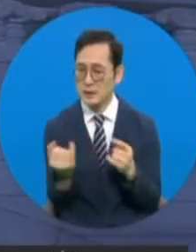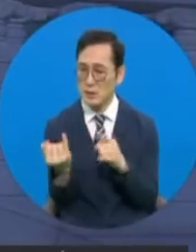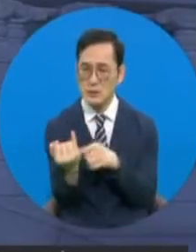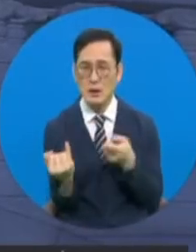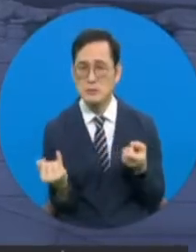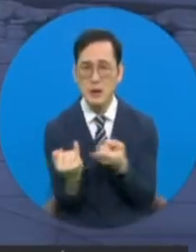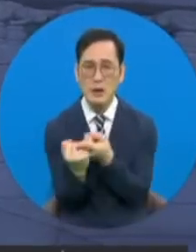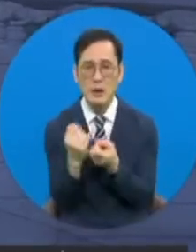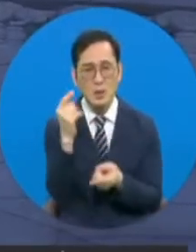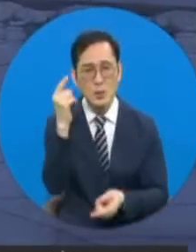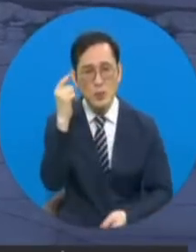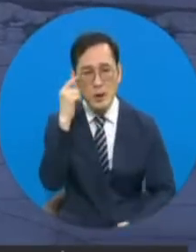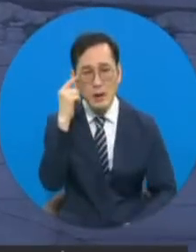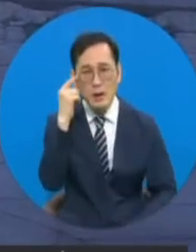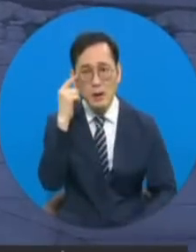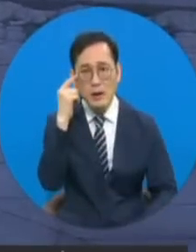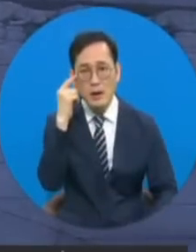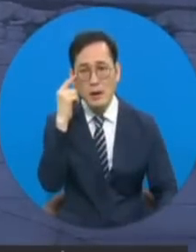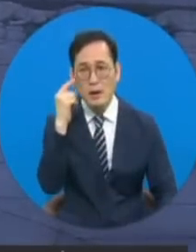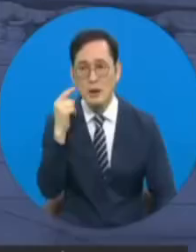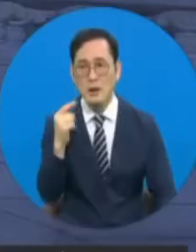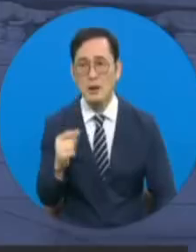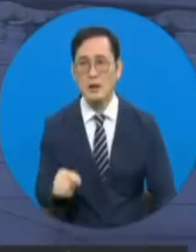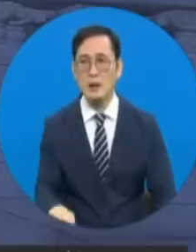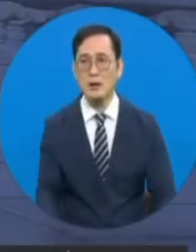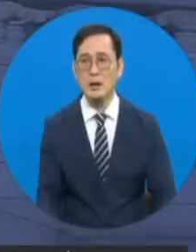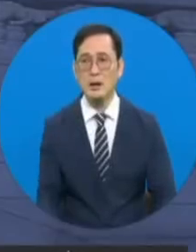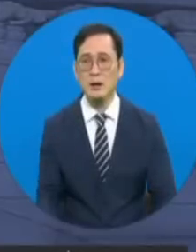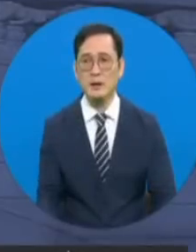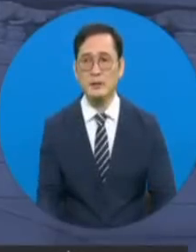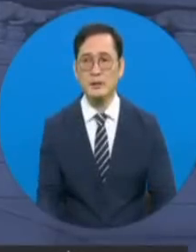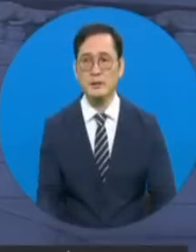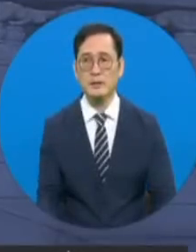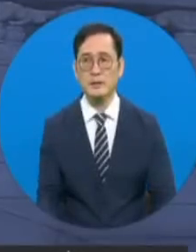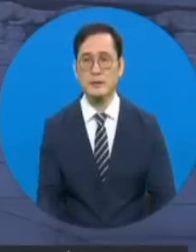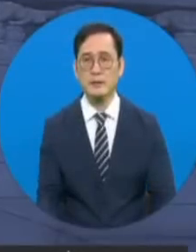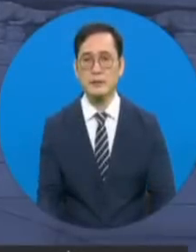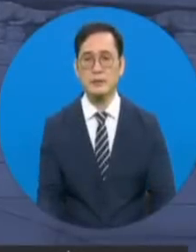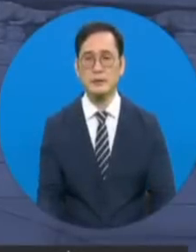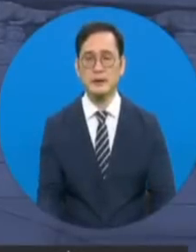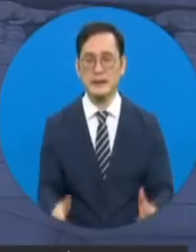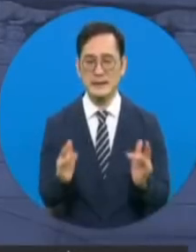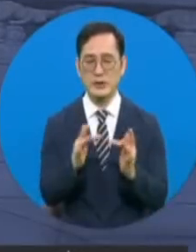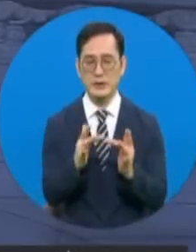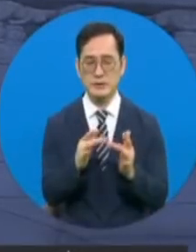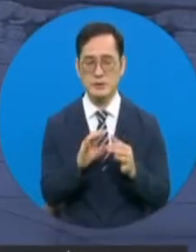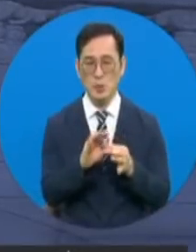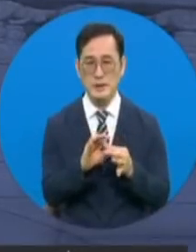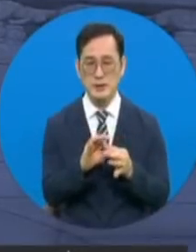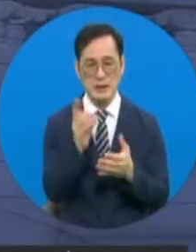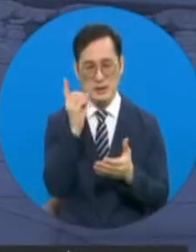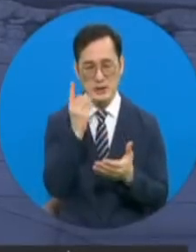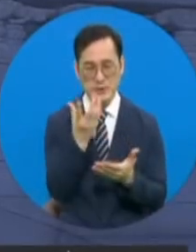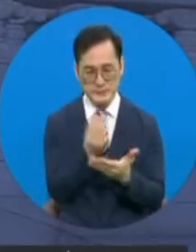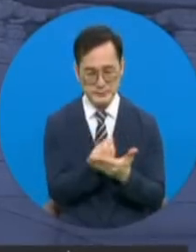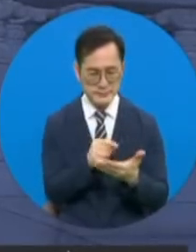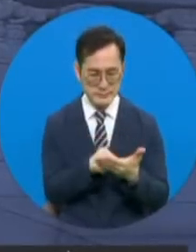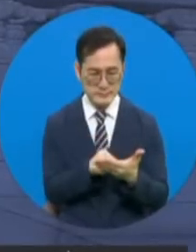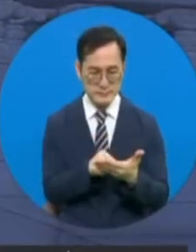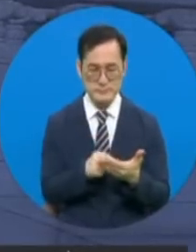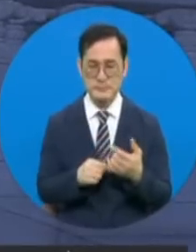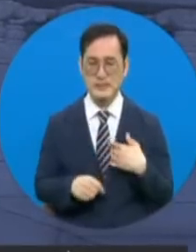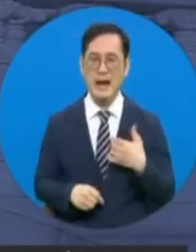살해했느냐 살해하는 과정이 굉장히 독특한데 어플리케이션을 통해서 학부모인 척 접근을